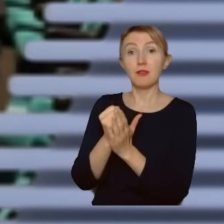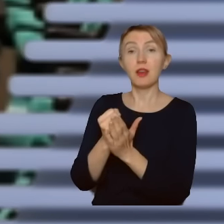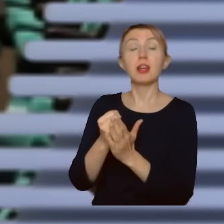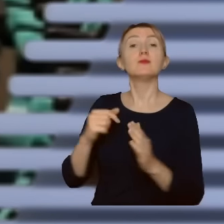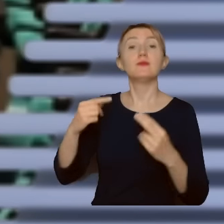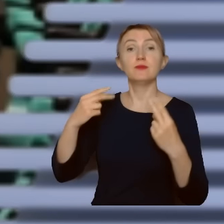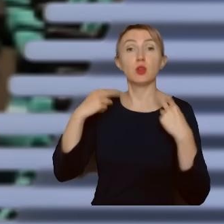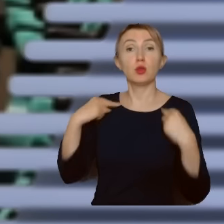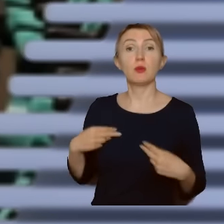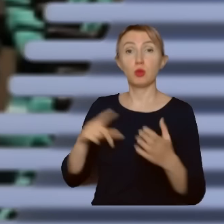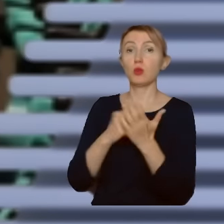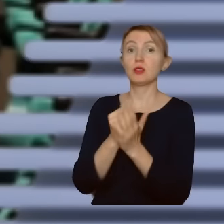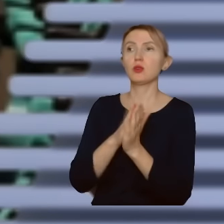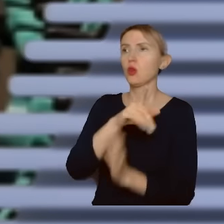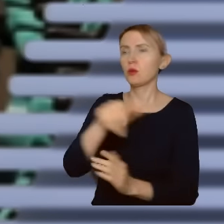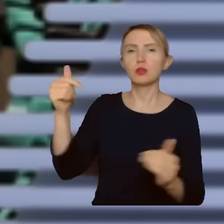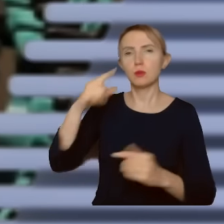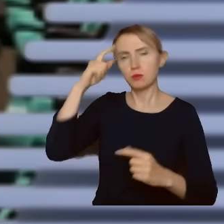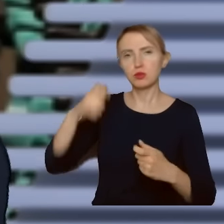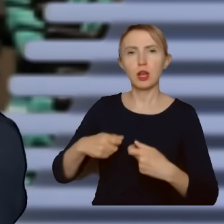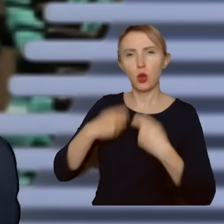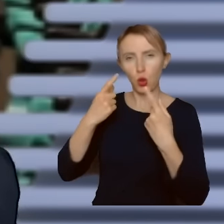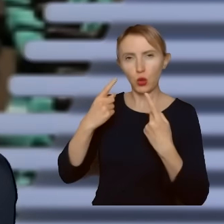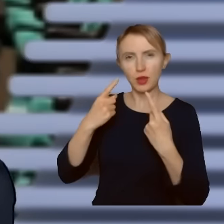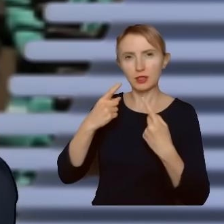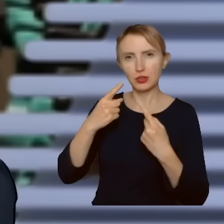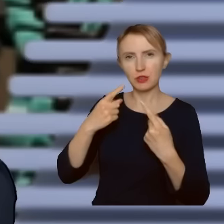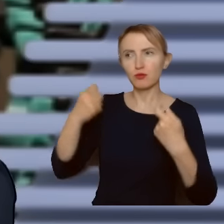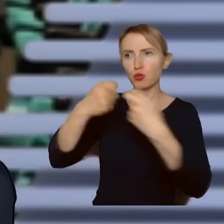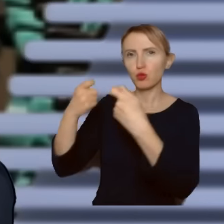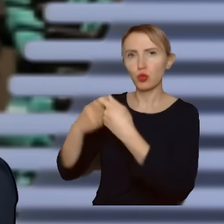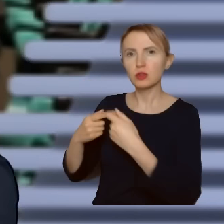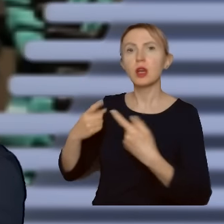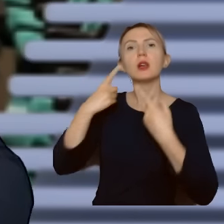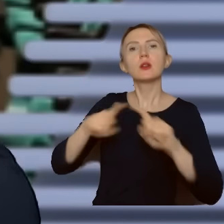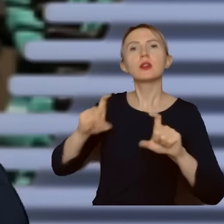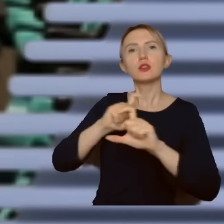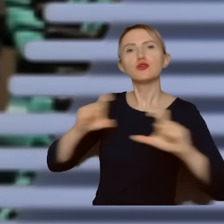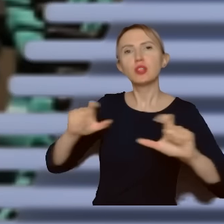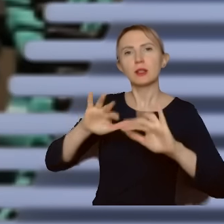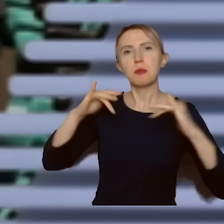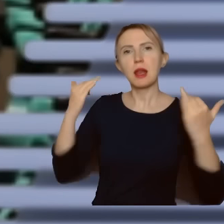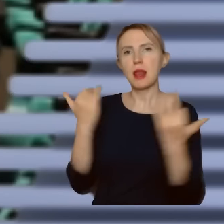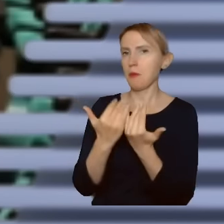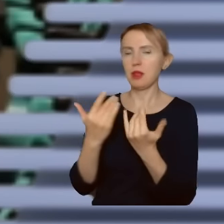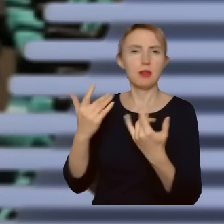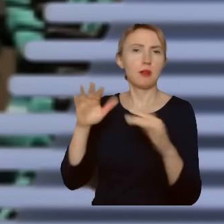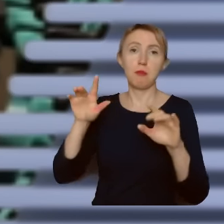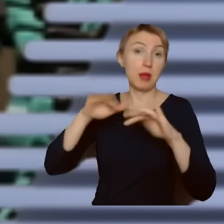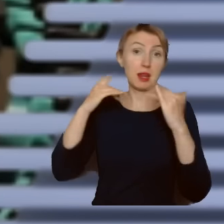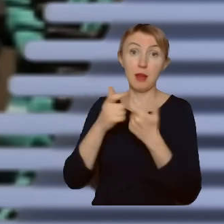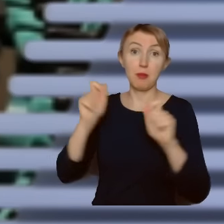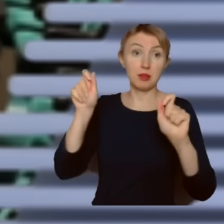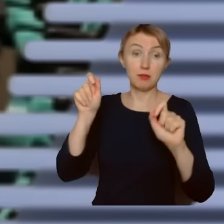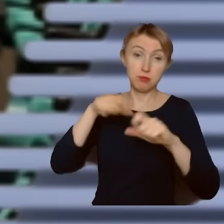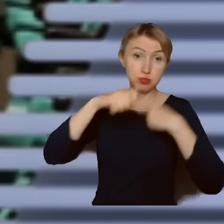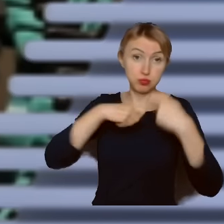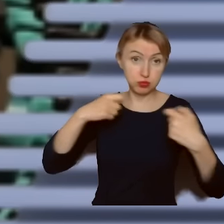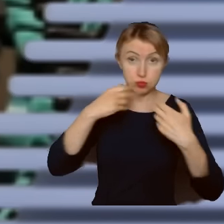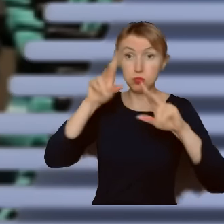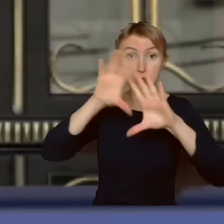jest gotowy przekonać partnerów politycznych, żeby skrócić kadencję parlamentu, rozwiązać ten parlament i przyspieszyć wybory.